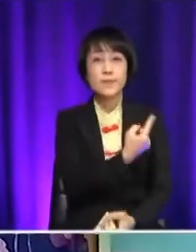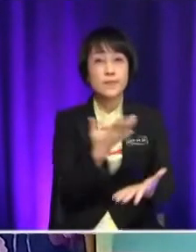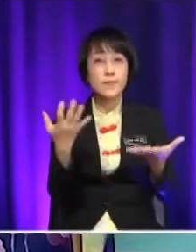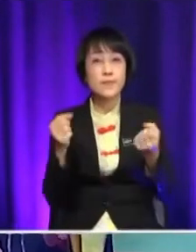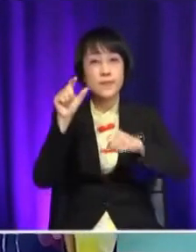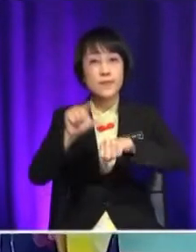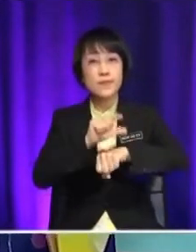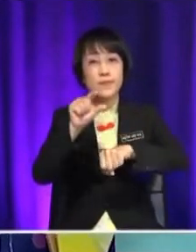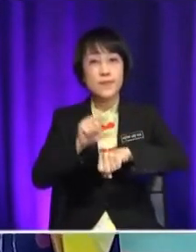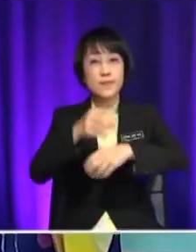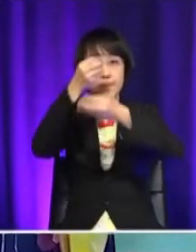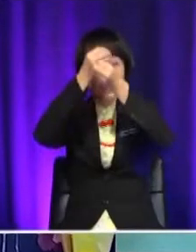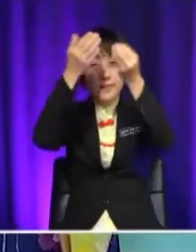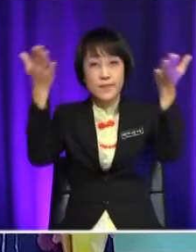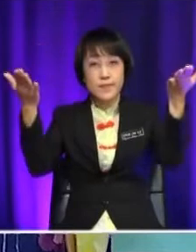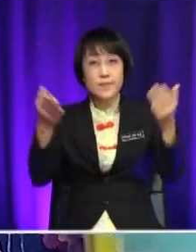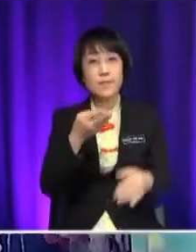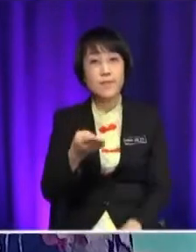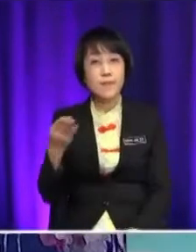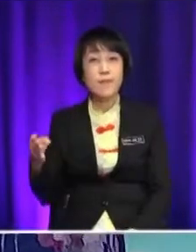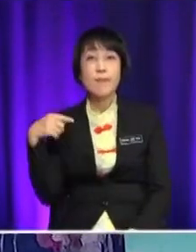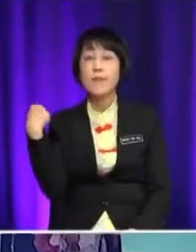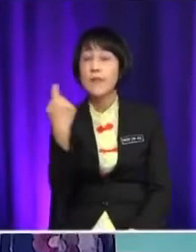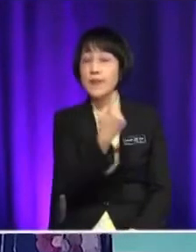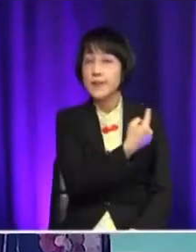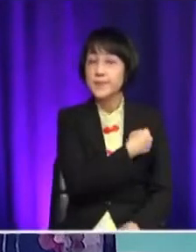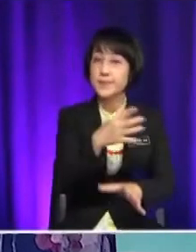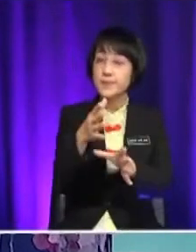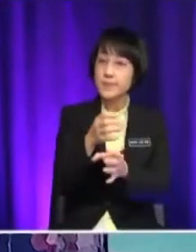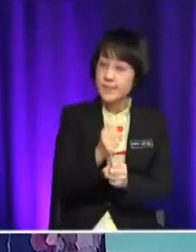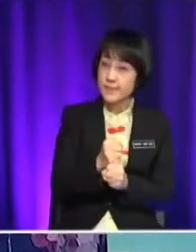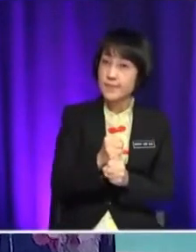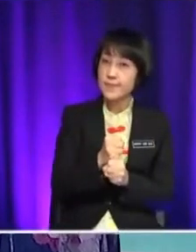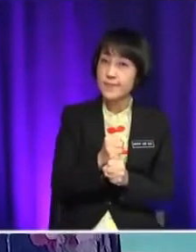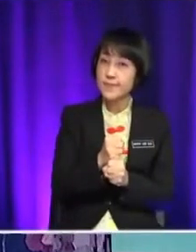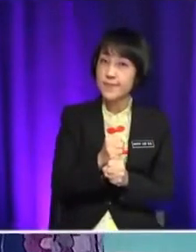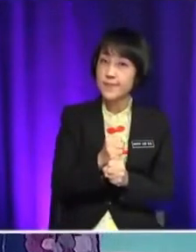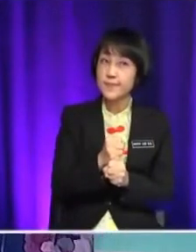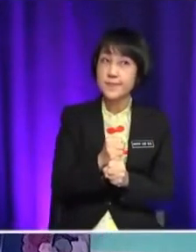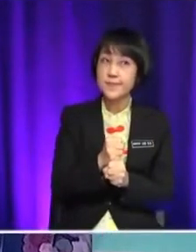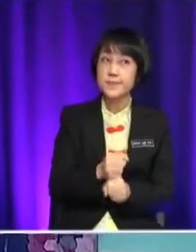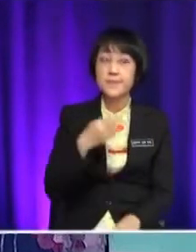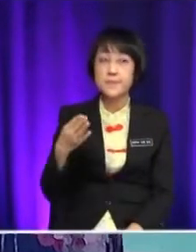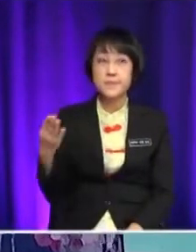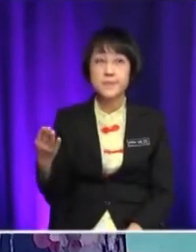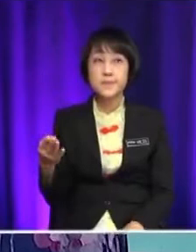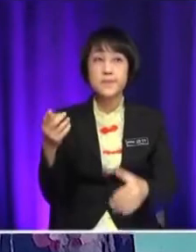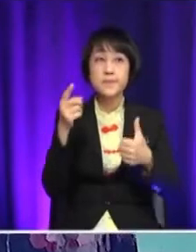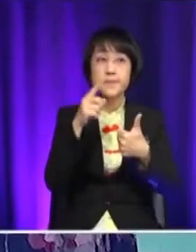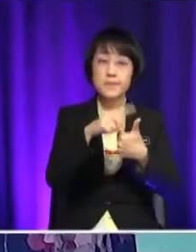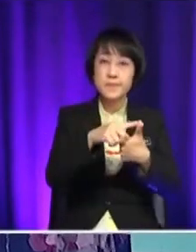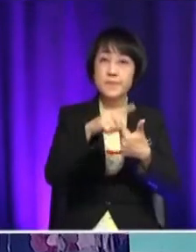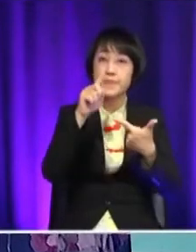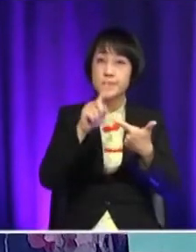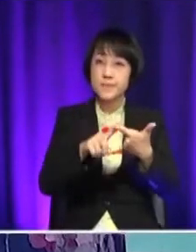mengaplikasikan maklumat ataupun bahan yang kita dapat tu ya, sama ada bahan satu, bahan dua ataupun